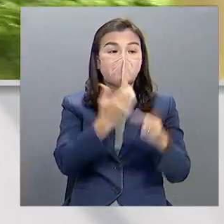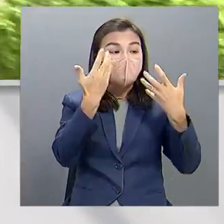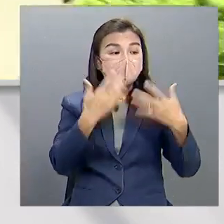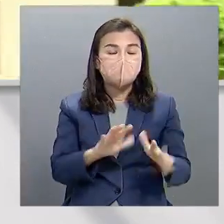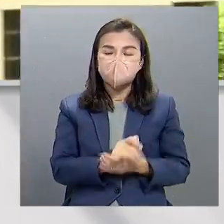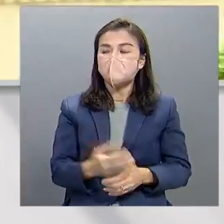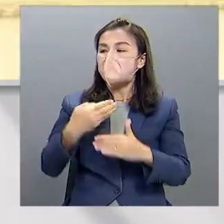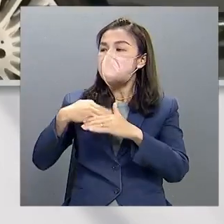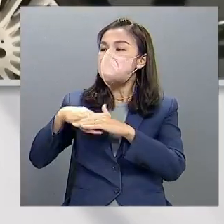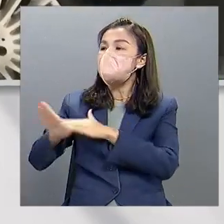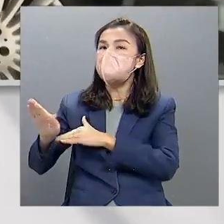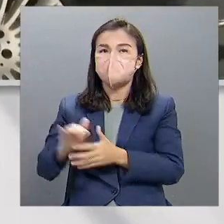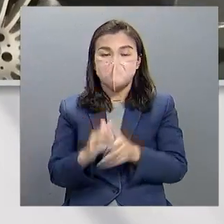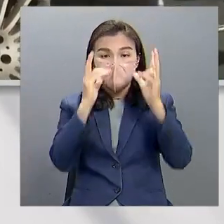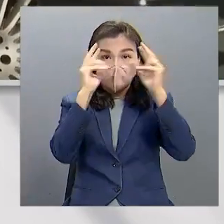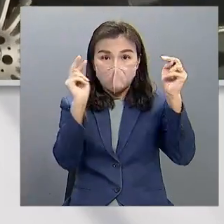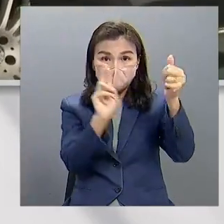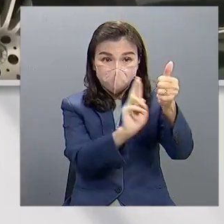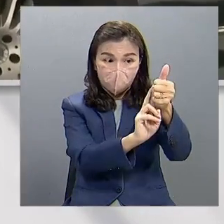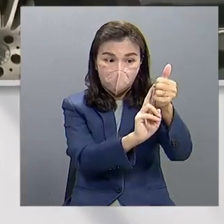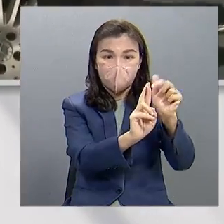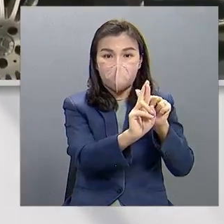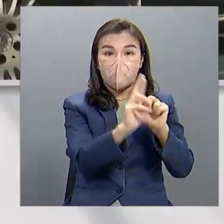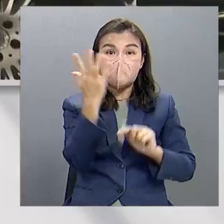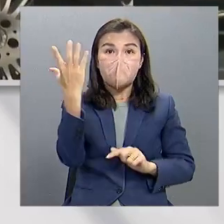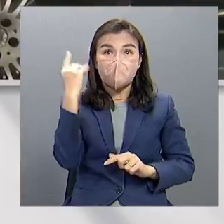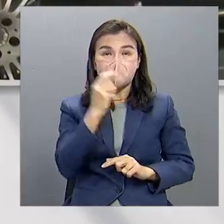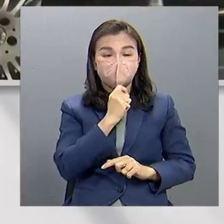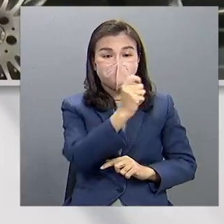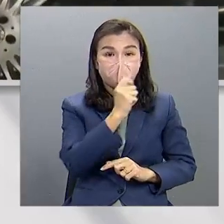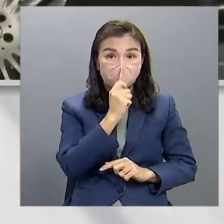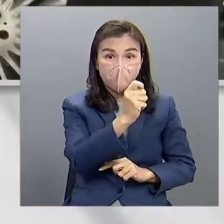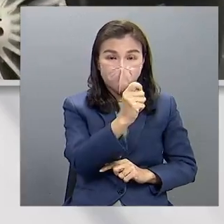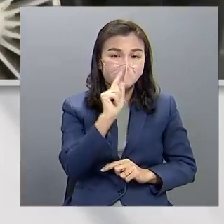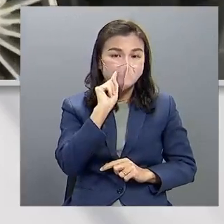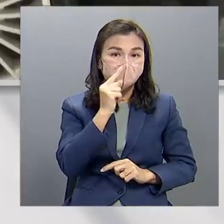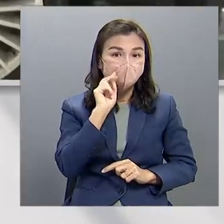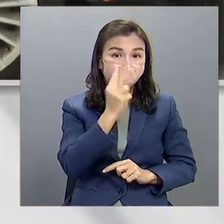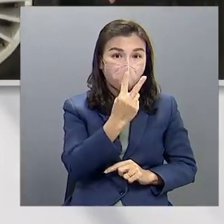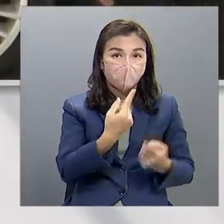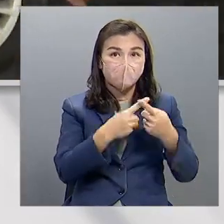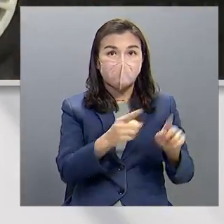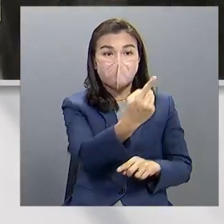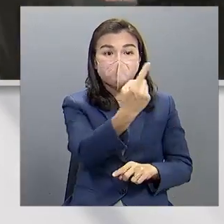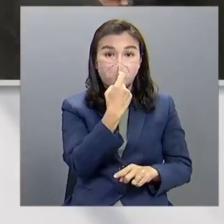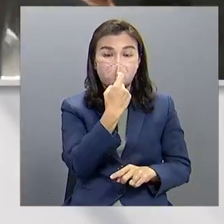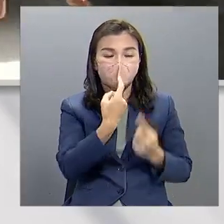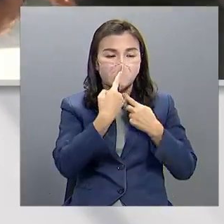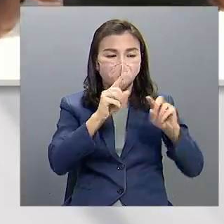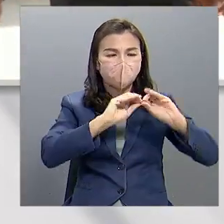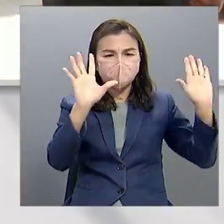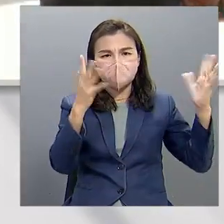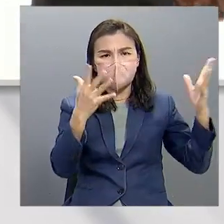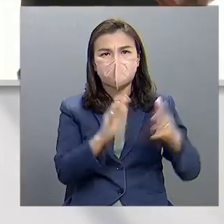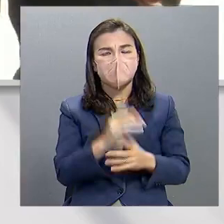ลเอกประวิตรวงษ์สุวรรณเมื่อวานนี้ให้สัมภาษณ์2รอบแต่ก็ไม่ได้ตอบคำถามชัดเจนมากนักเพราะว่าน่าจะหวั่นเกรงเรื่อง